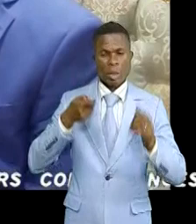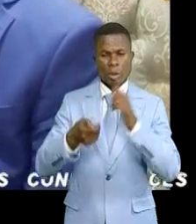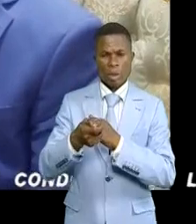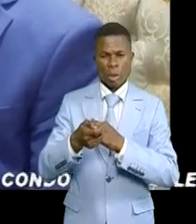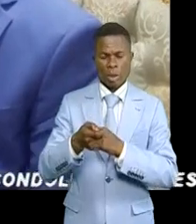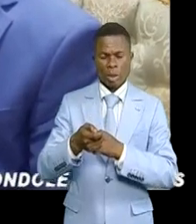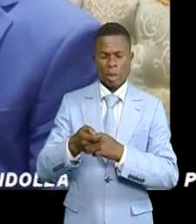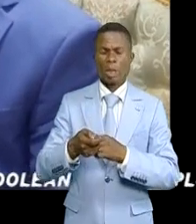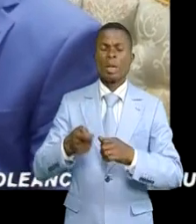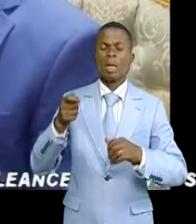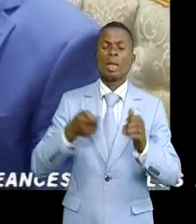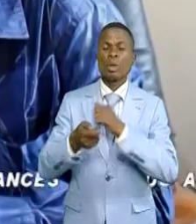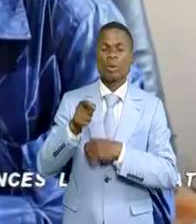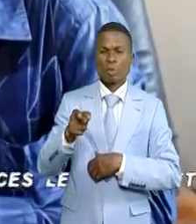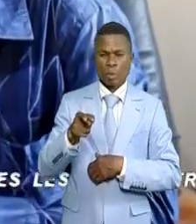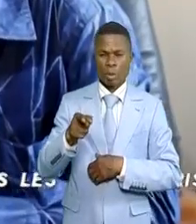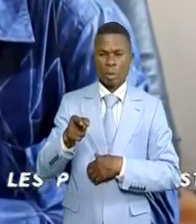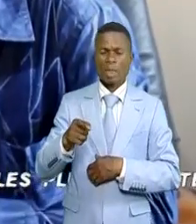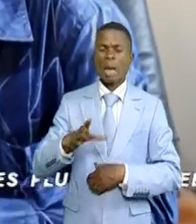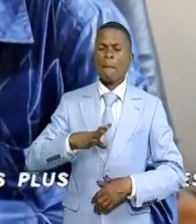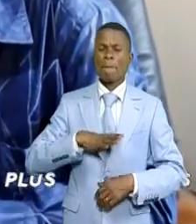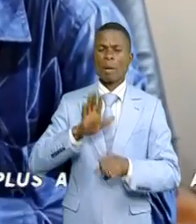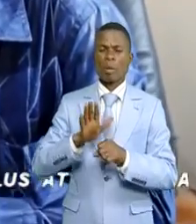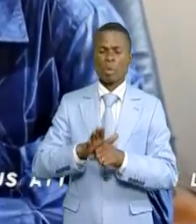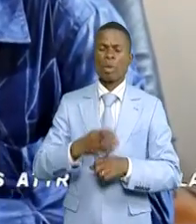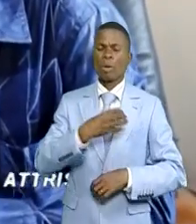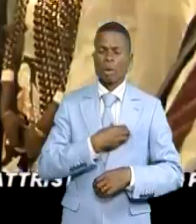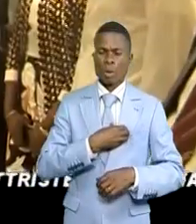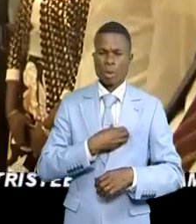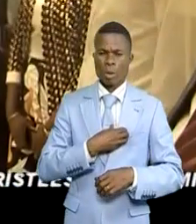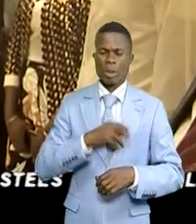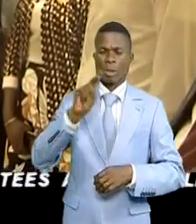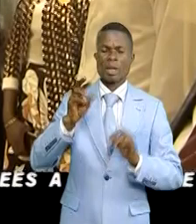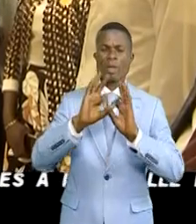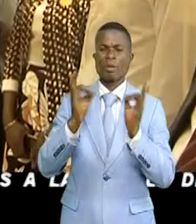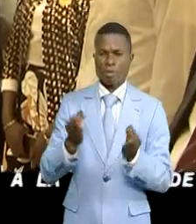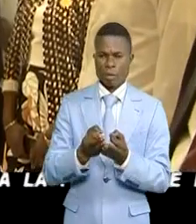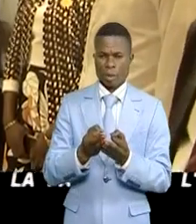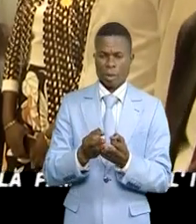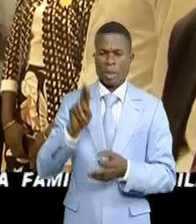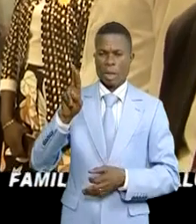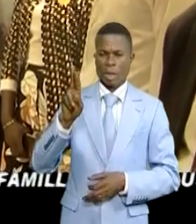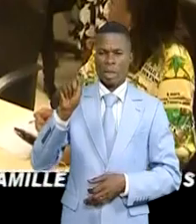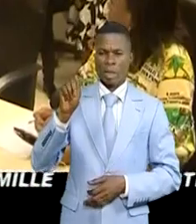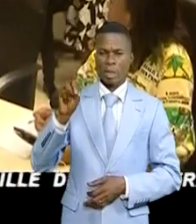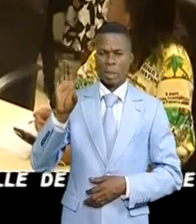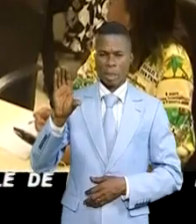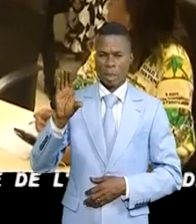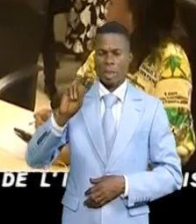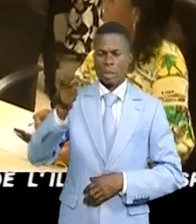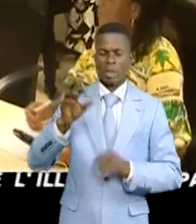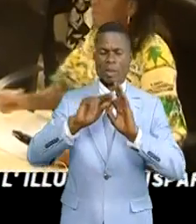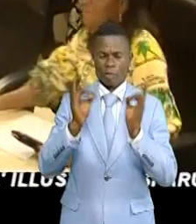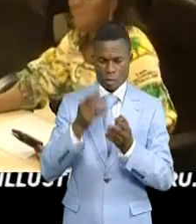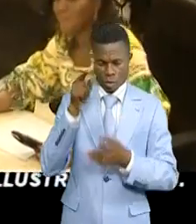vous a arraché à la vie, a causé d'énormes ravages dans le cœur de votre deuxième famille, car l'RTNC est notre seconde